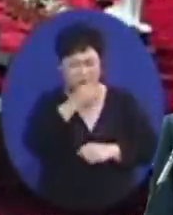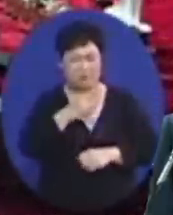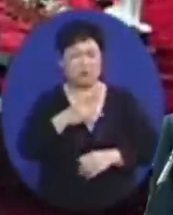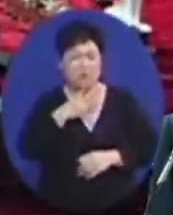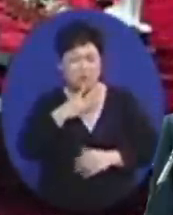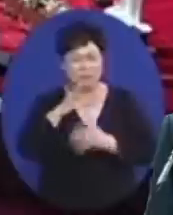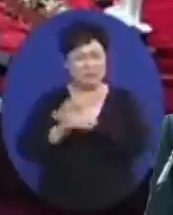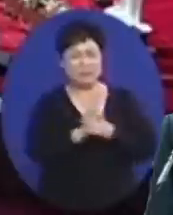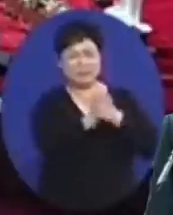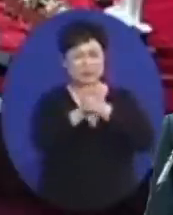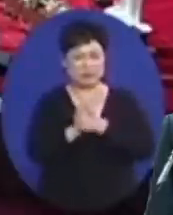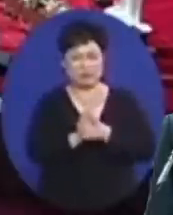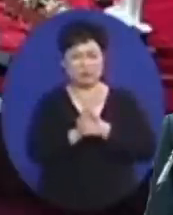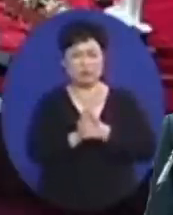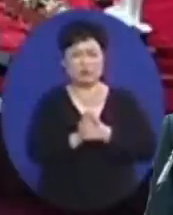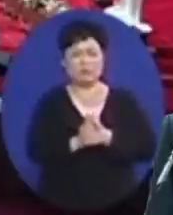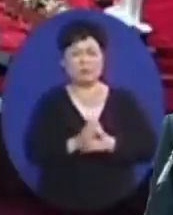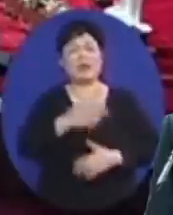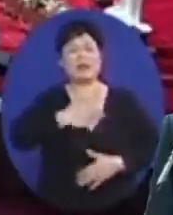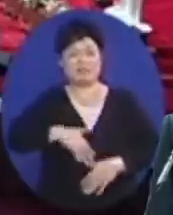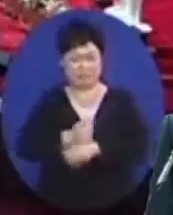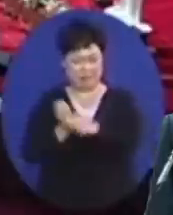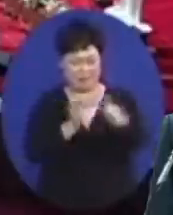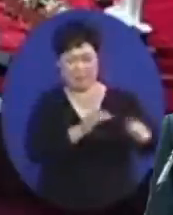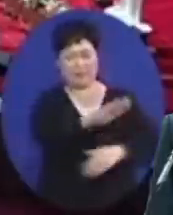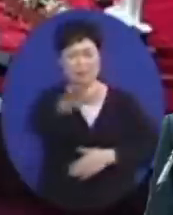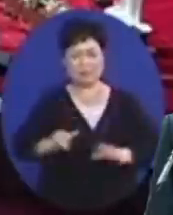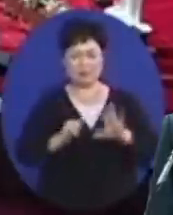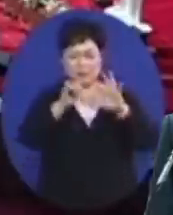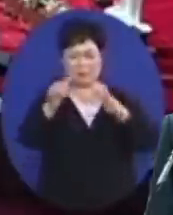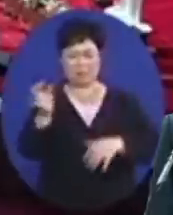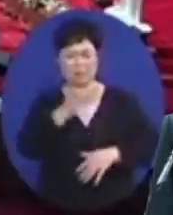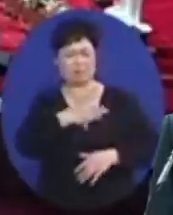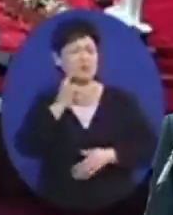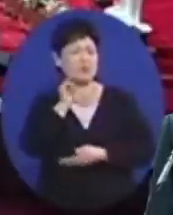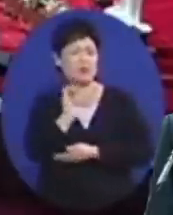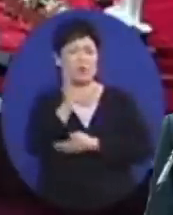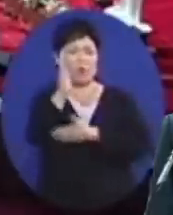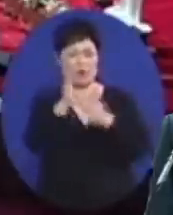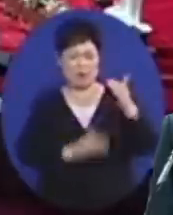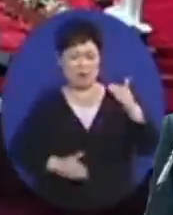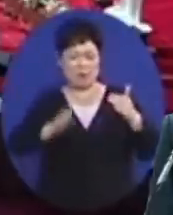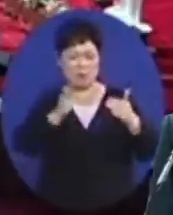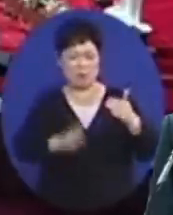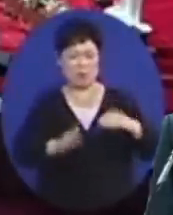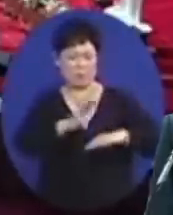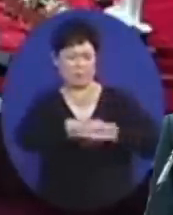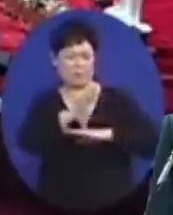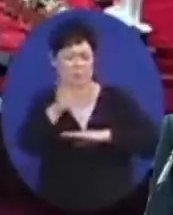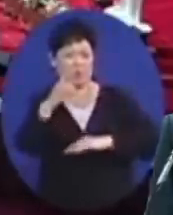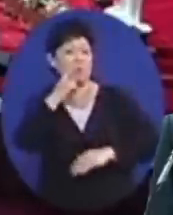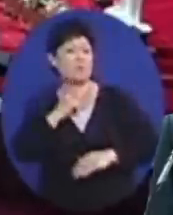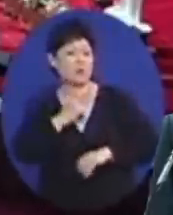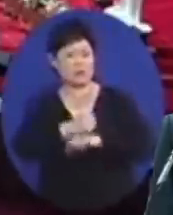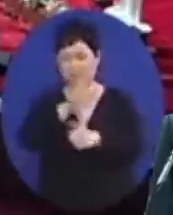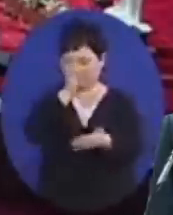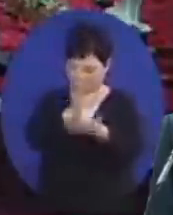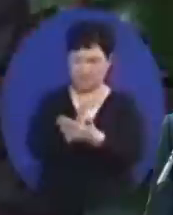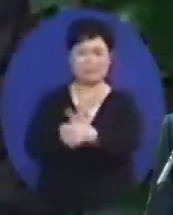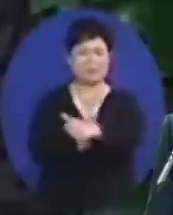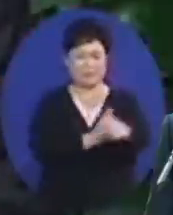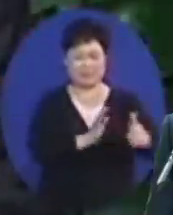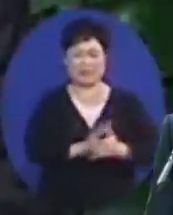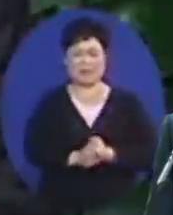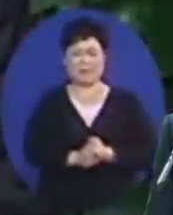친구인 것을 우리가 알아야 되는 것입니다. 우리가 세상의 부귀 영화 공명을 부러워하지 마십시오.